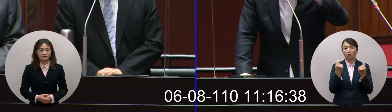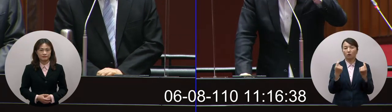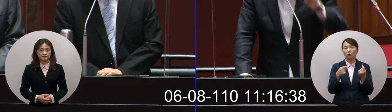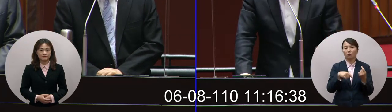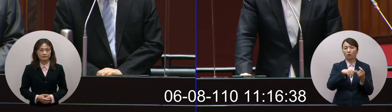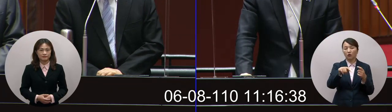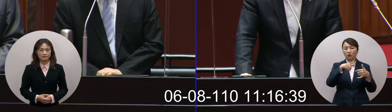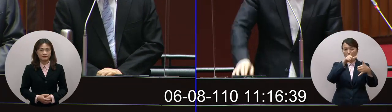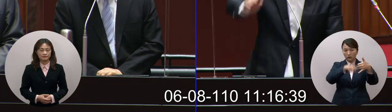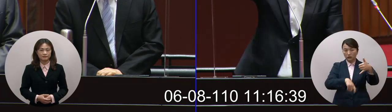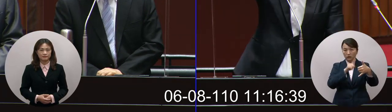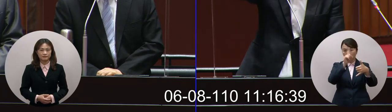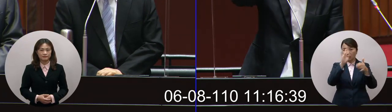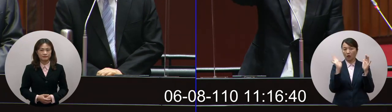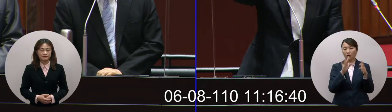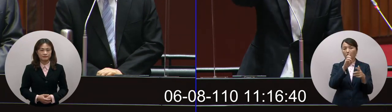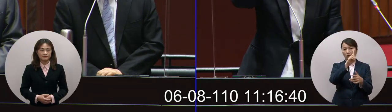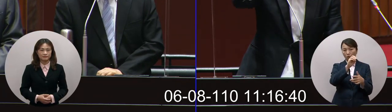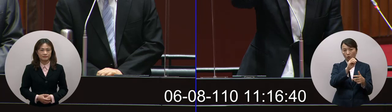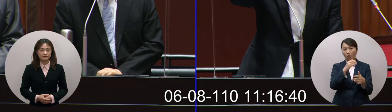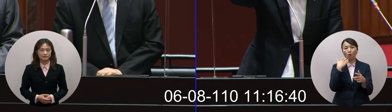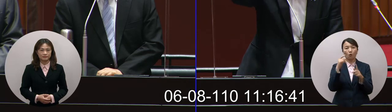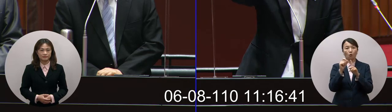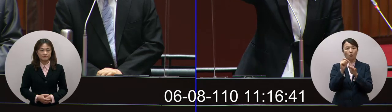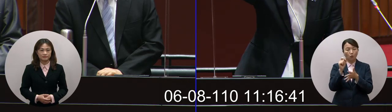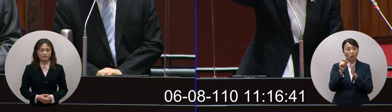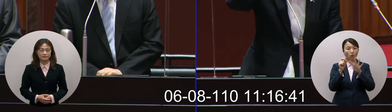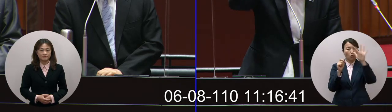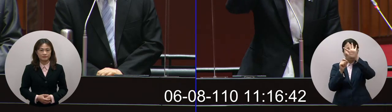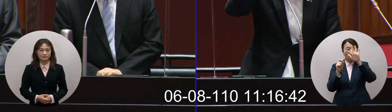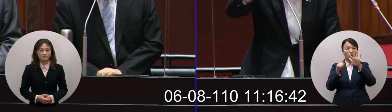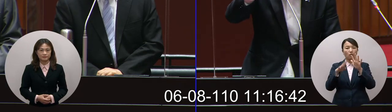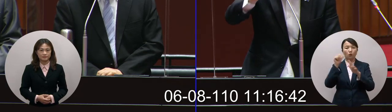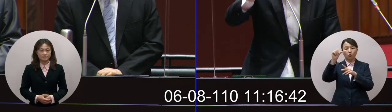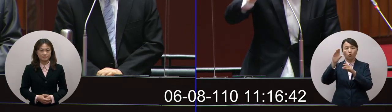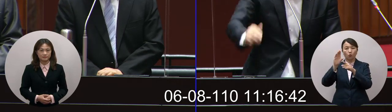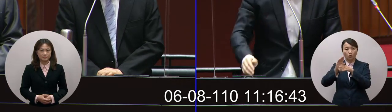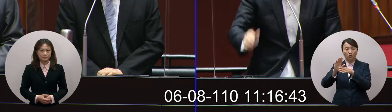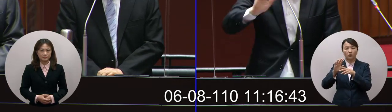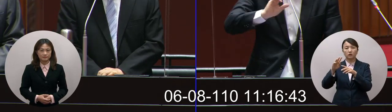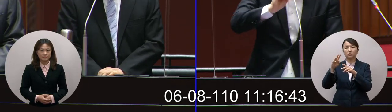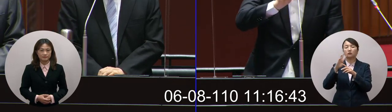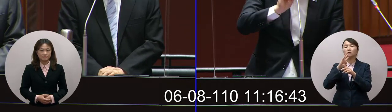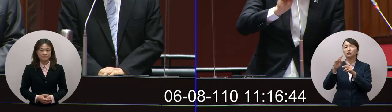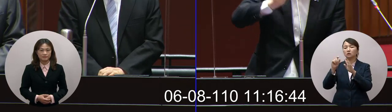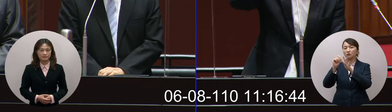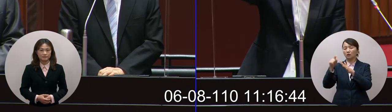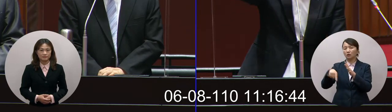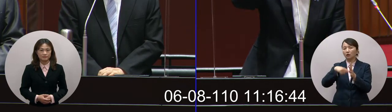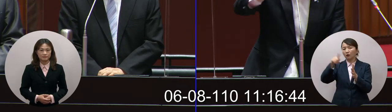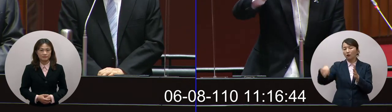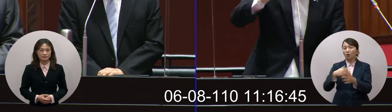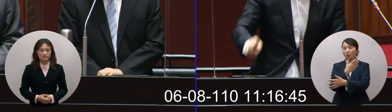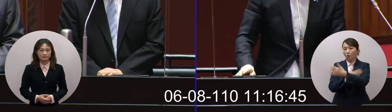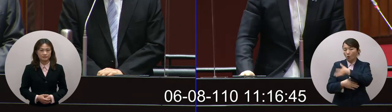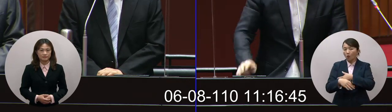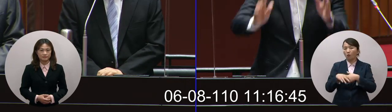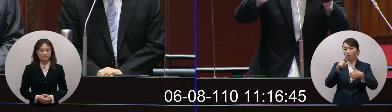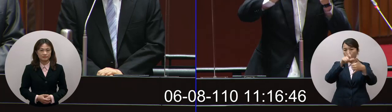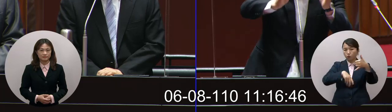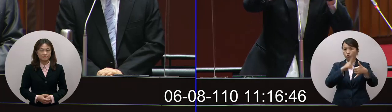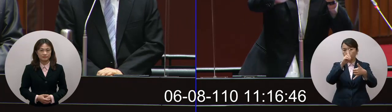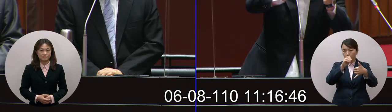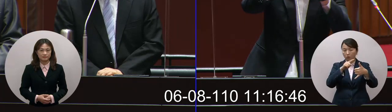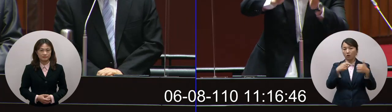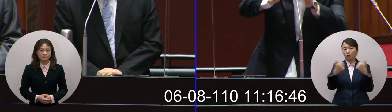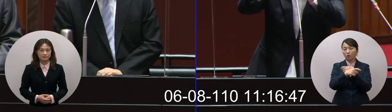分1人10000，高中、国中、高中还有5专3年级以下残障者都要1人10000，